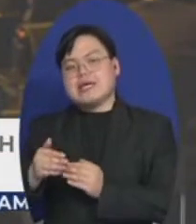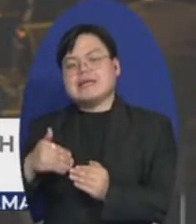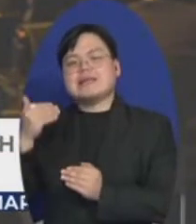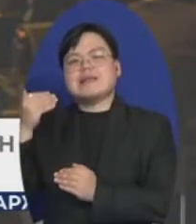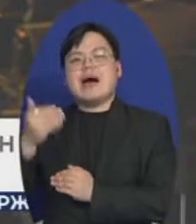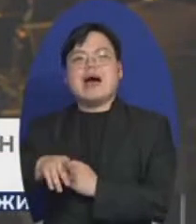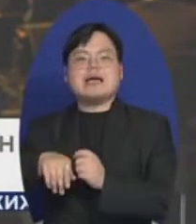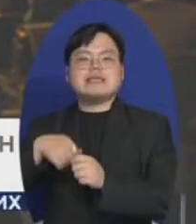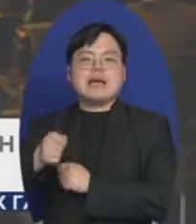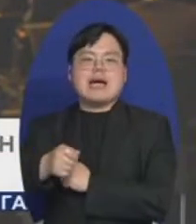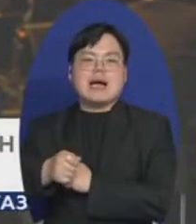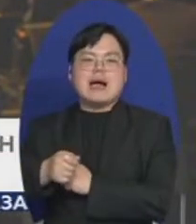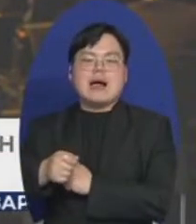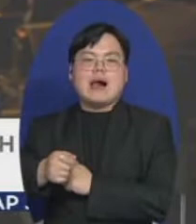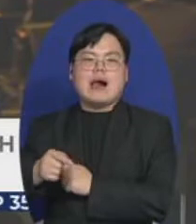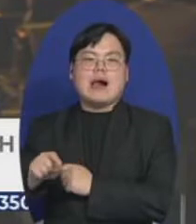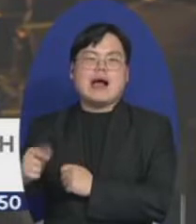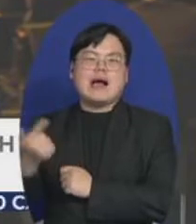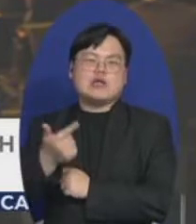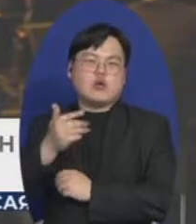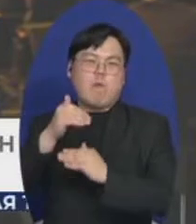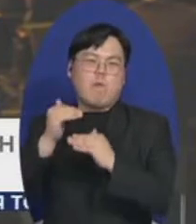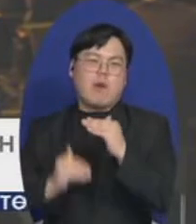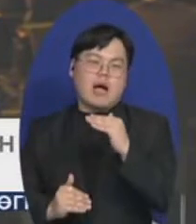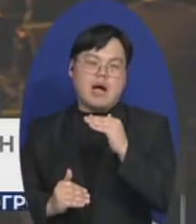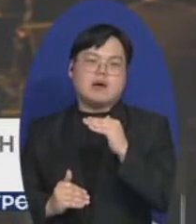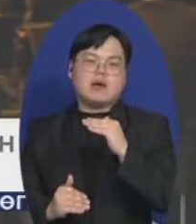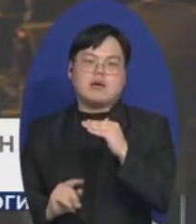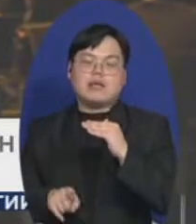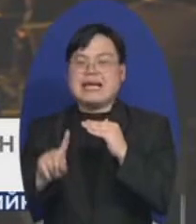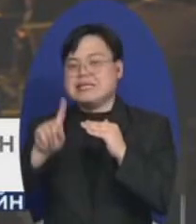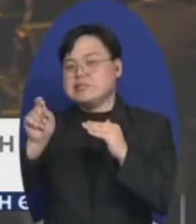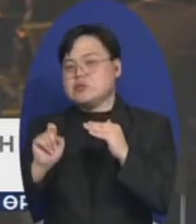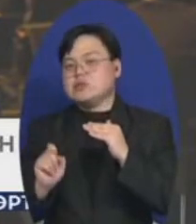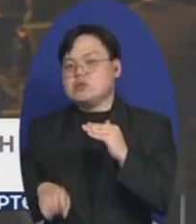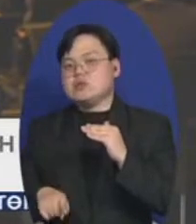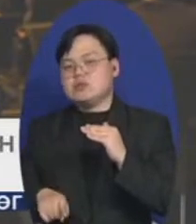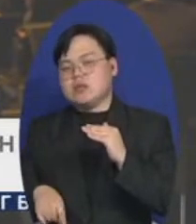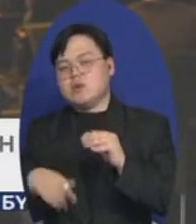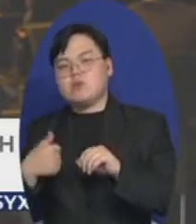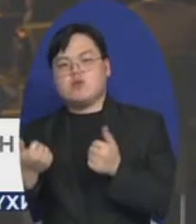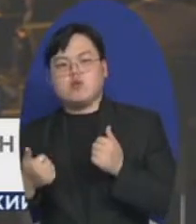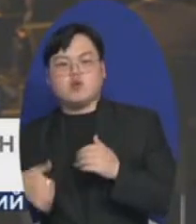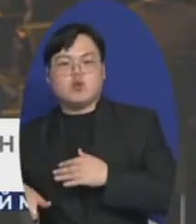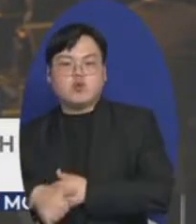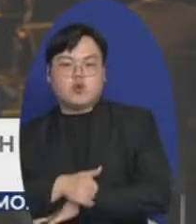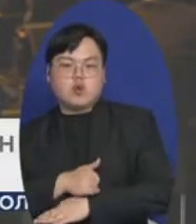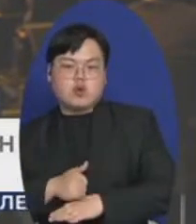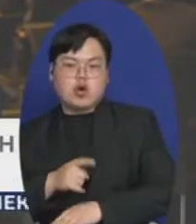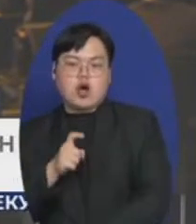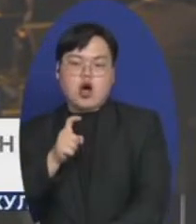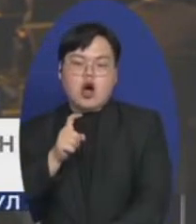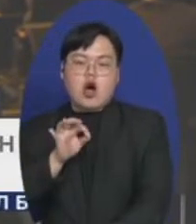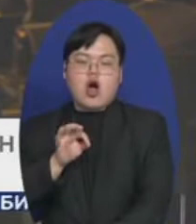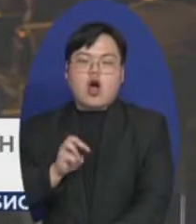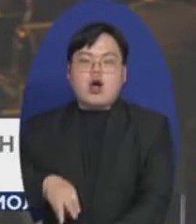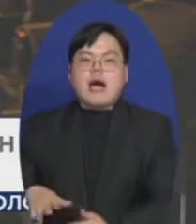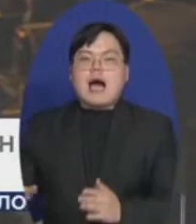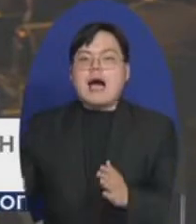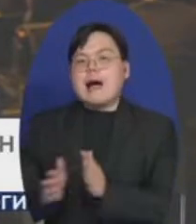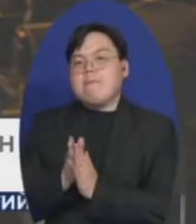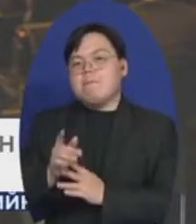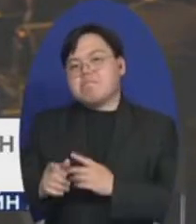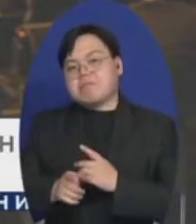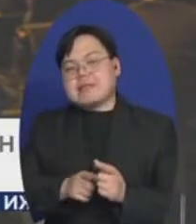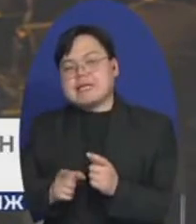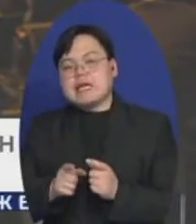дараагийн зардалас хэд дахин бага байна. Энэ одоо асуудал учраас бүх улс орнууд бүх хотууд хамтаараа энэ